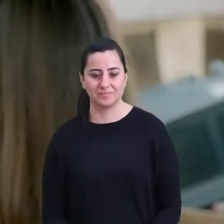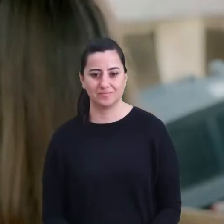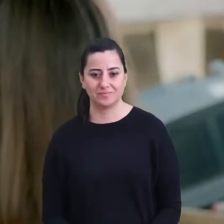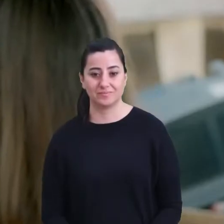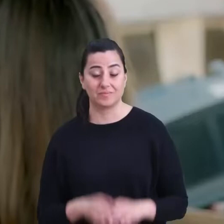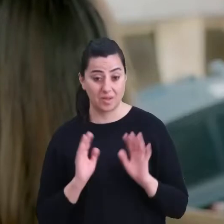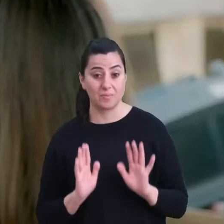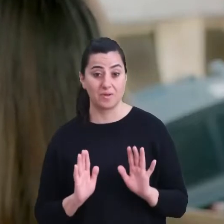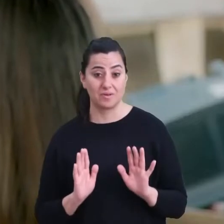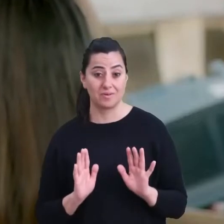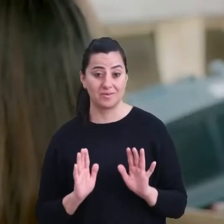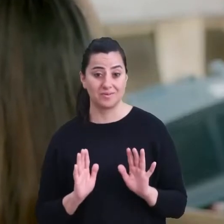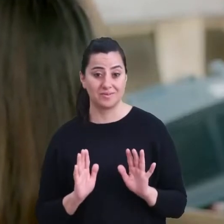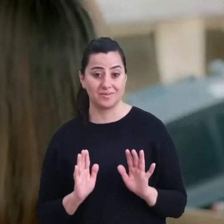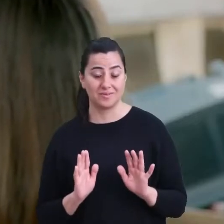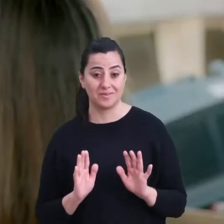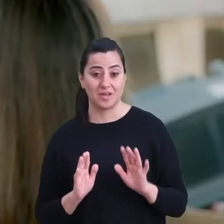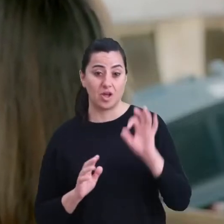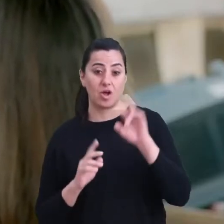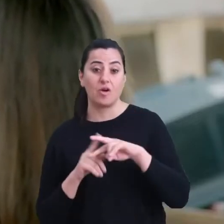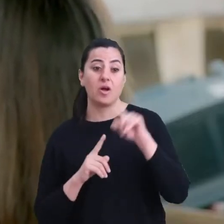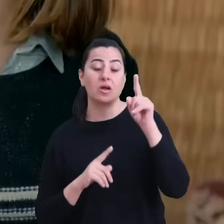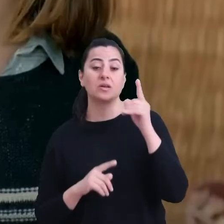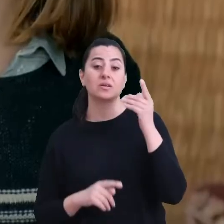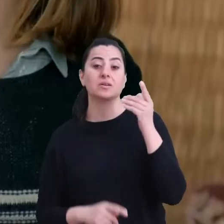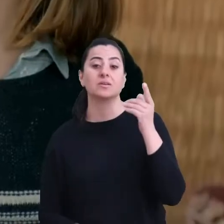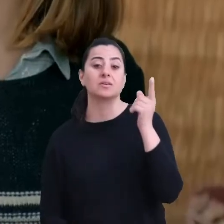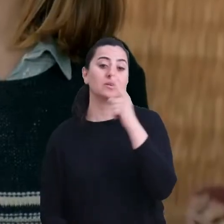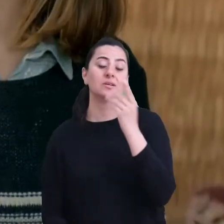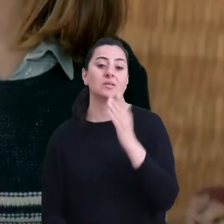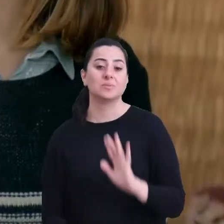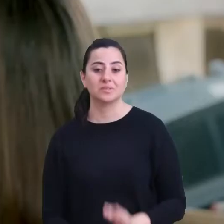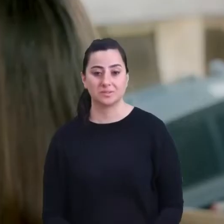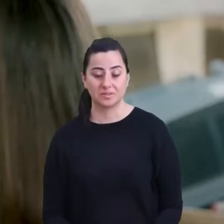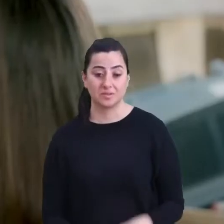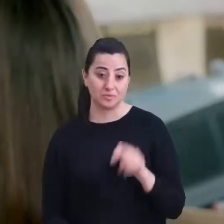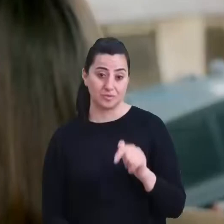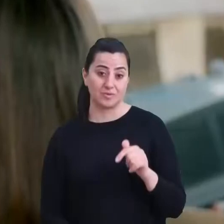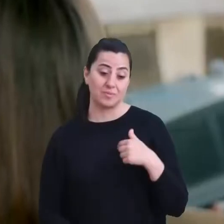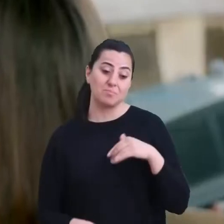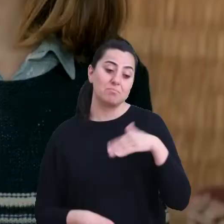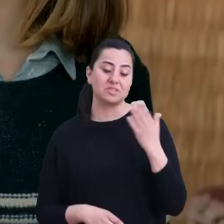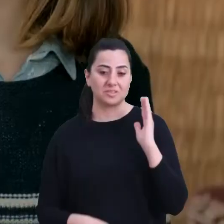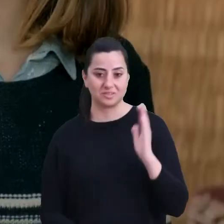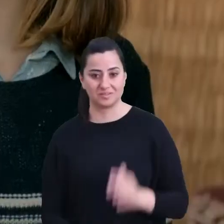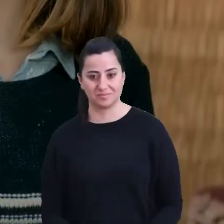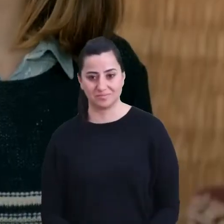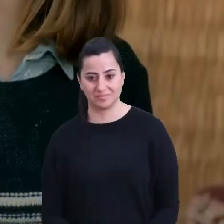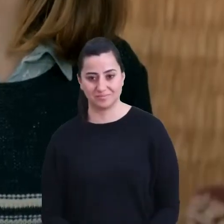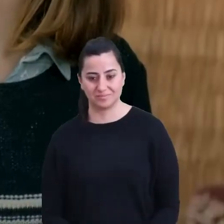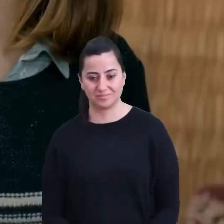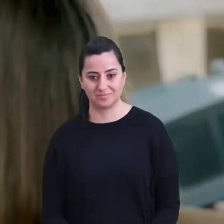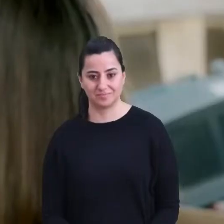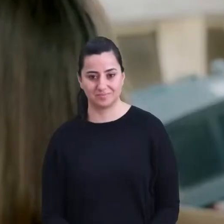Geçerli ama ova damına gitmezsek. Bir defa ben seni bir yere götüreceğim.